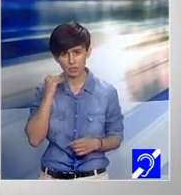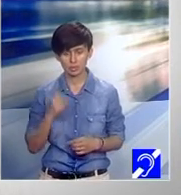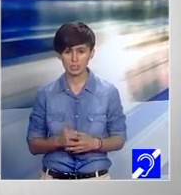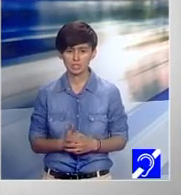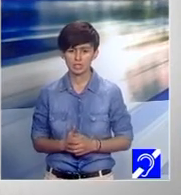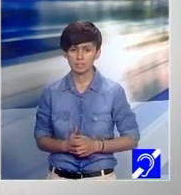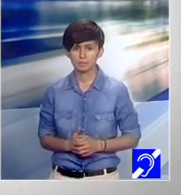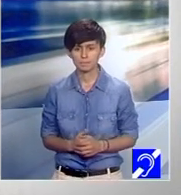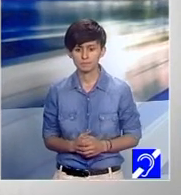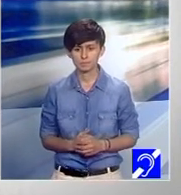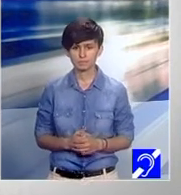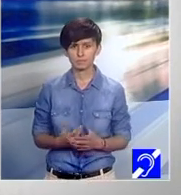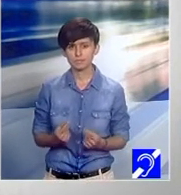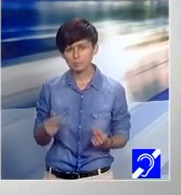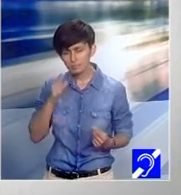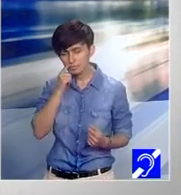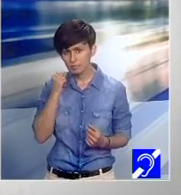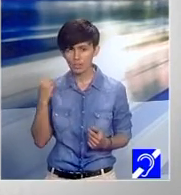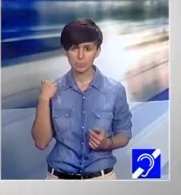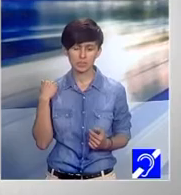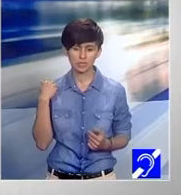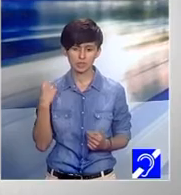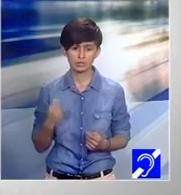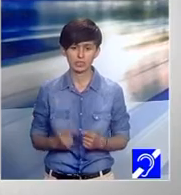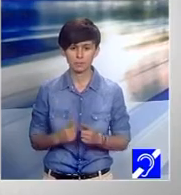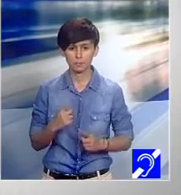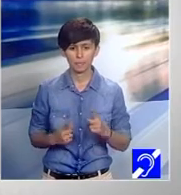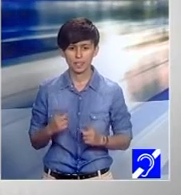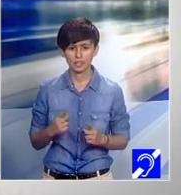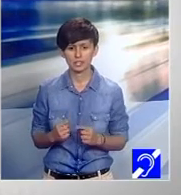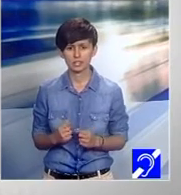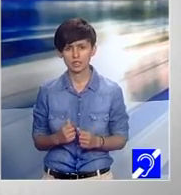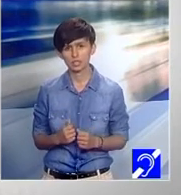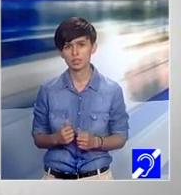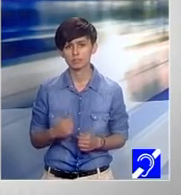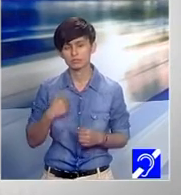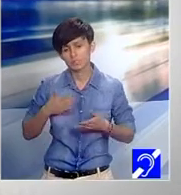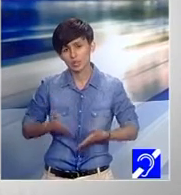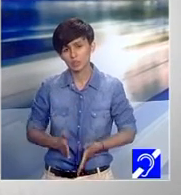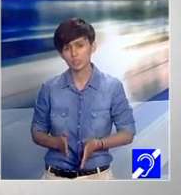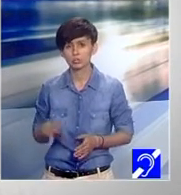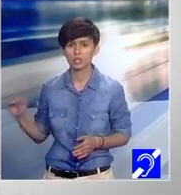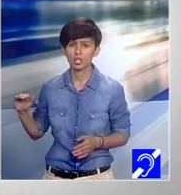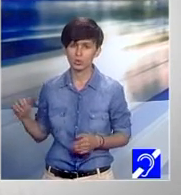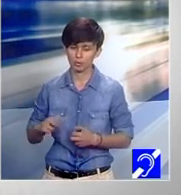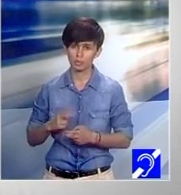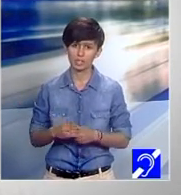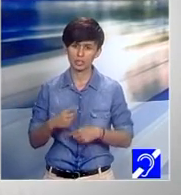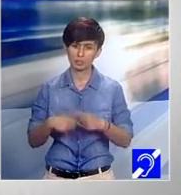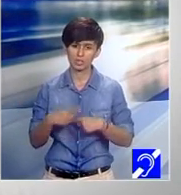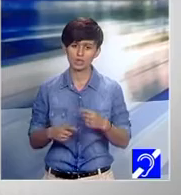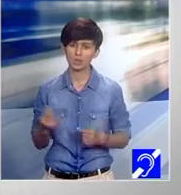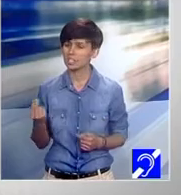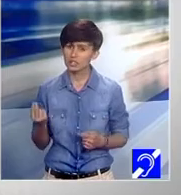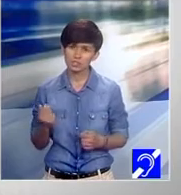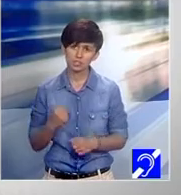ce Dumnezeu ți-a mai trebuit încă unul? Păi uite, așa s-a întâmplat și nu este numai cazul meu. Multe familii din această țară mai dau naștere